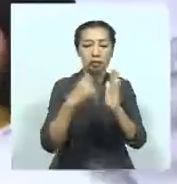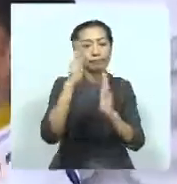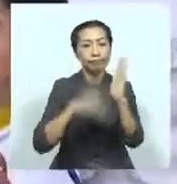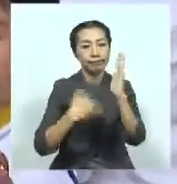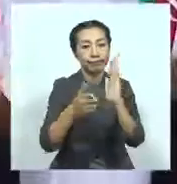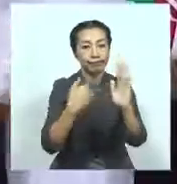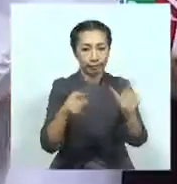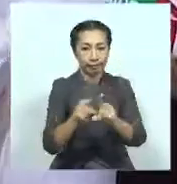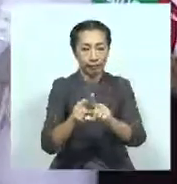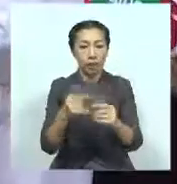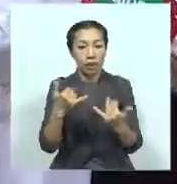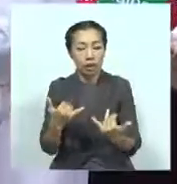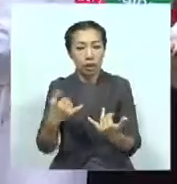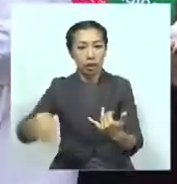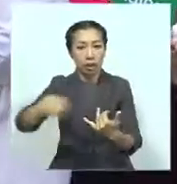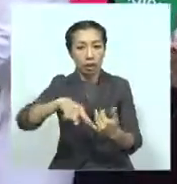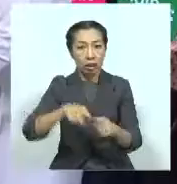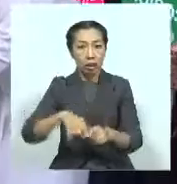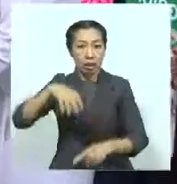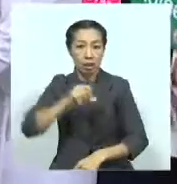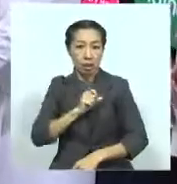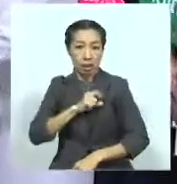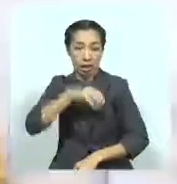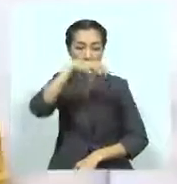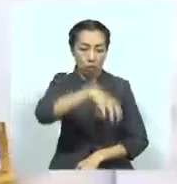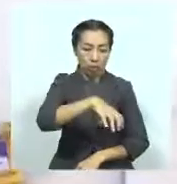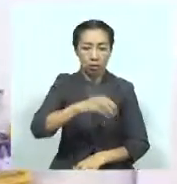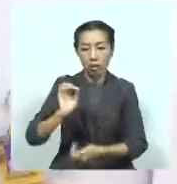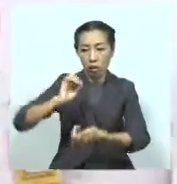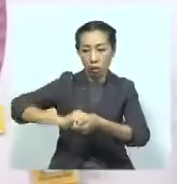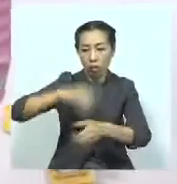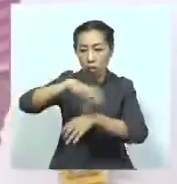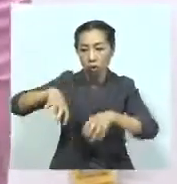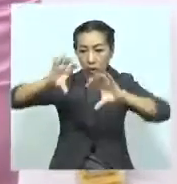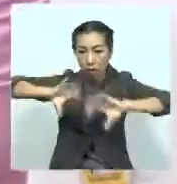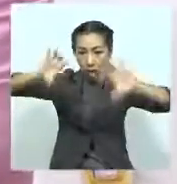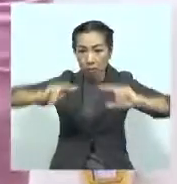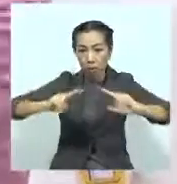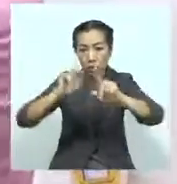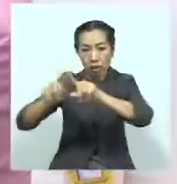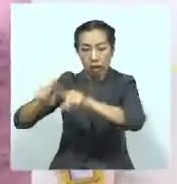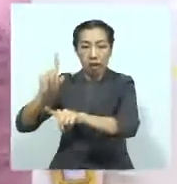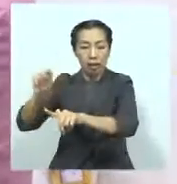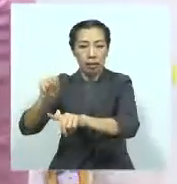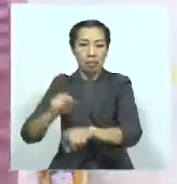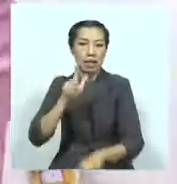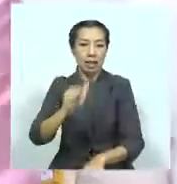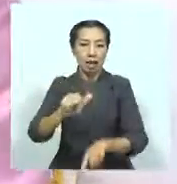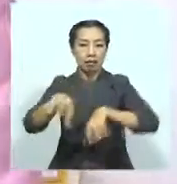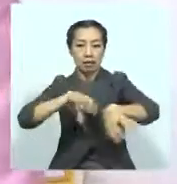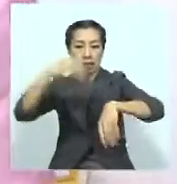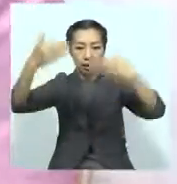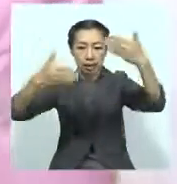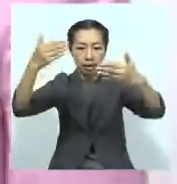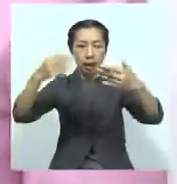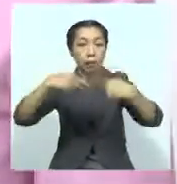ภูมิภาคซึ่งกรมการศาสนานะคะได้ร่วมกับหน่วยงานภาครัฐ20กระทรวงเป็นเจ้าภาพหลักในการจัดกิจก